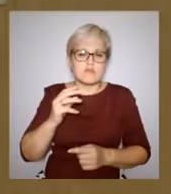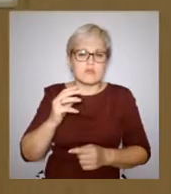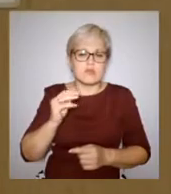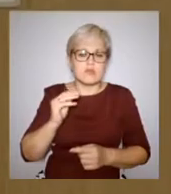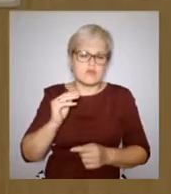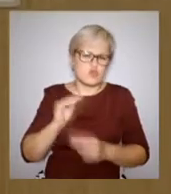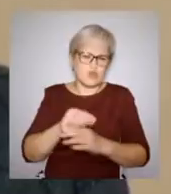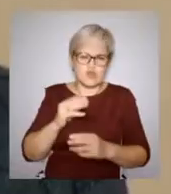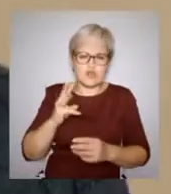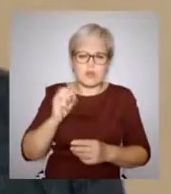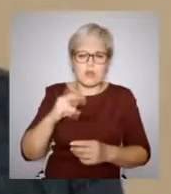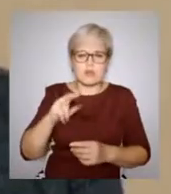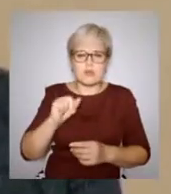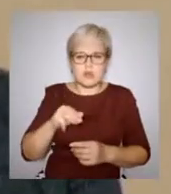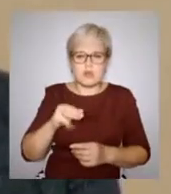реши